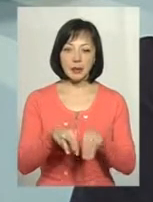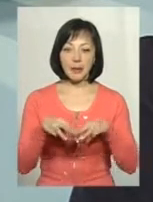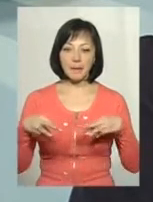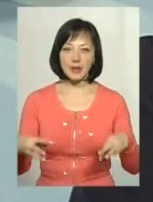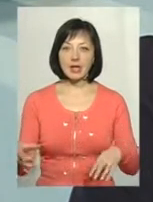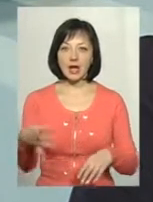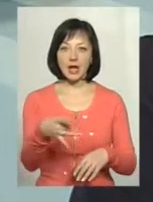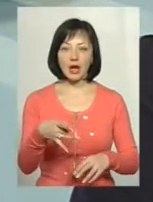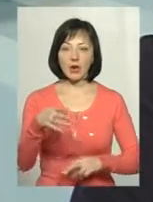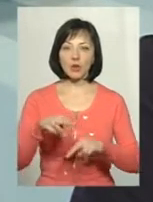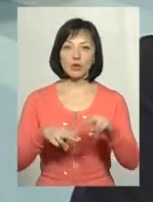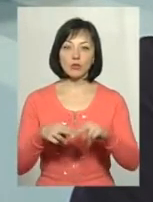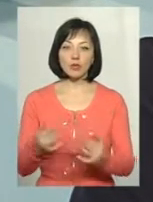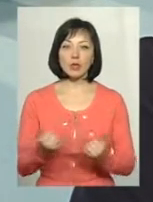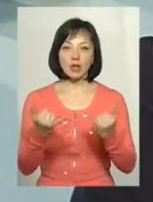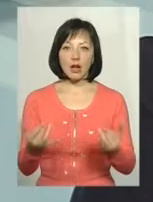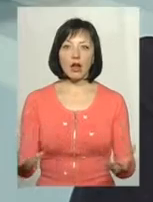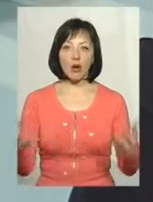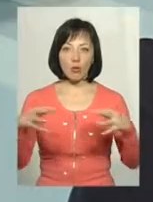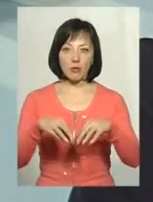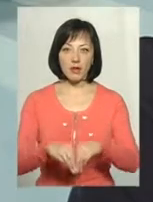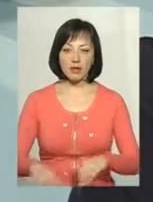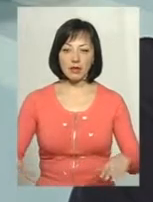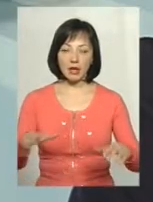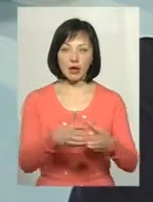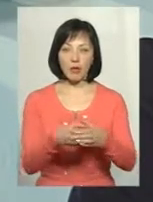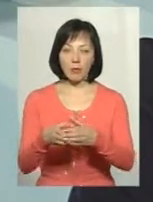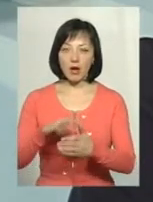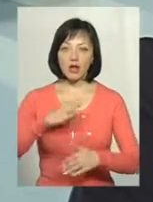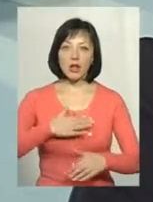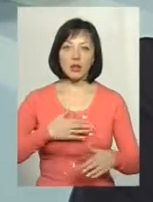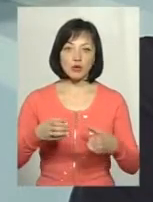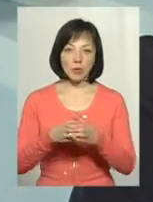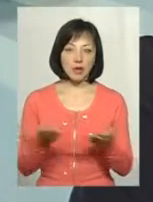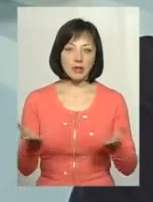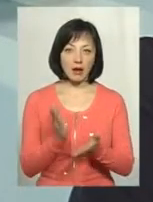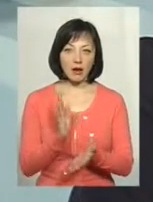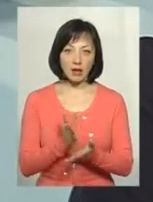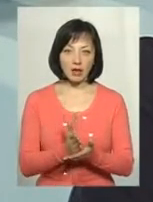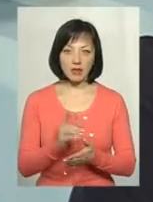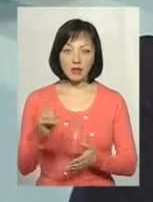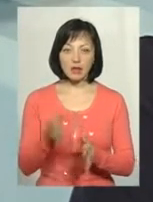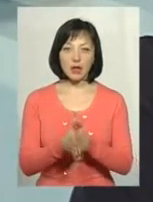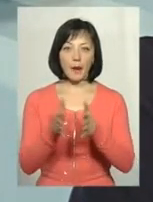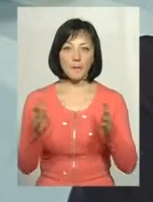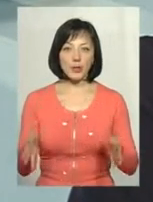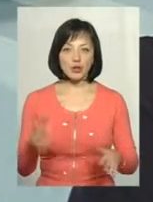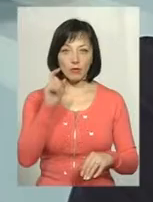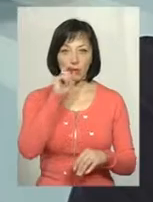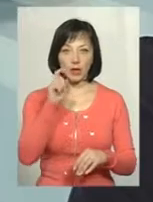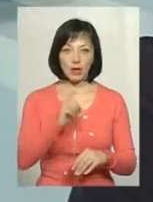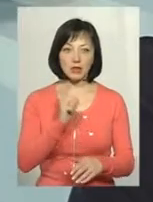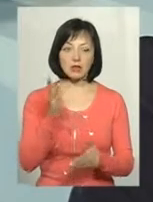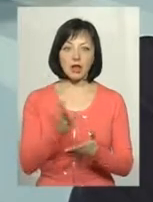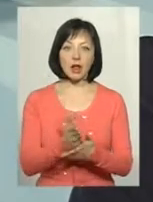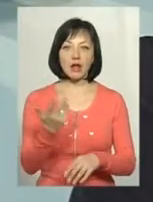Мінрегіонбуду для об'єднаних територіальних громад. Вона для нашої громади, яка є однією з найбільших в Україні, вона